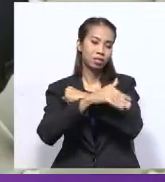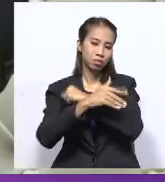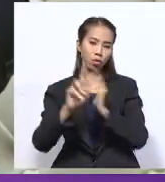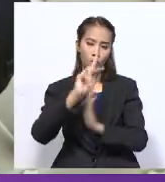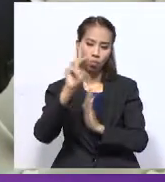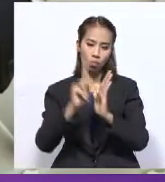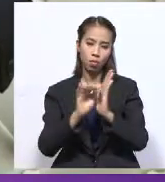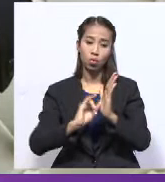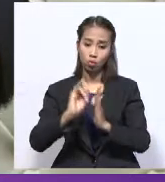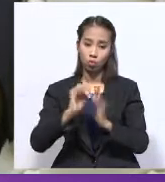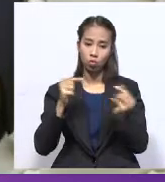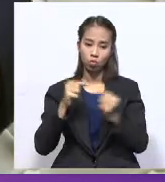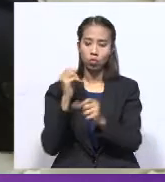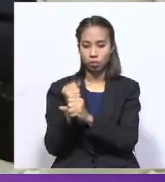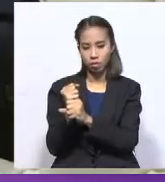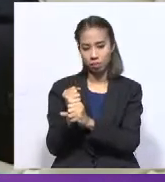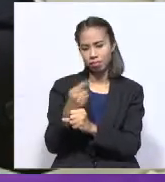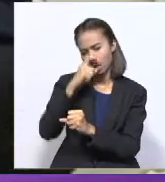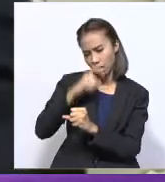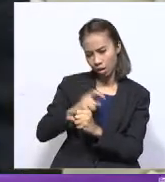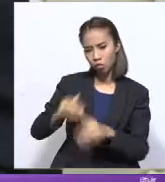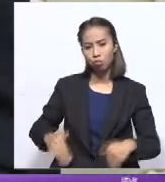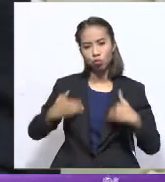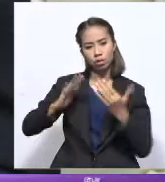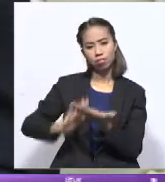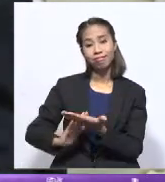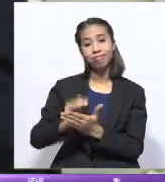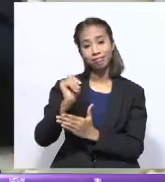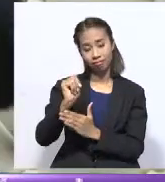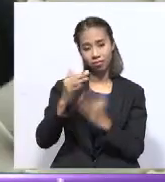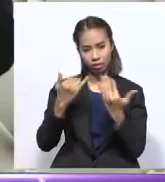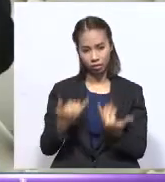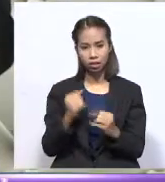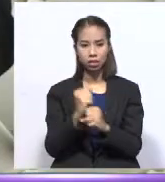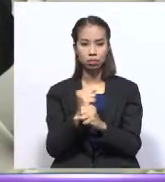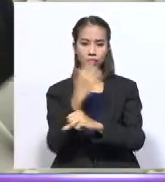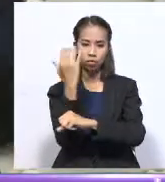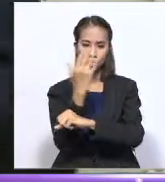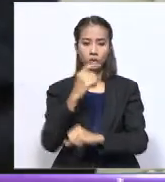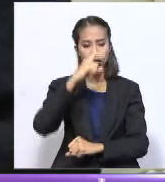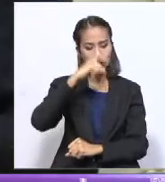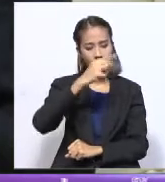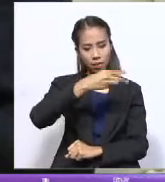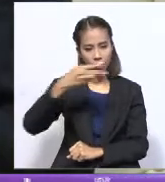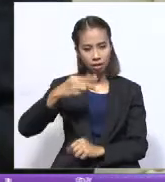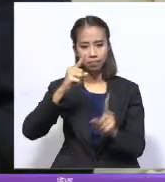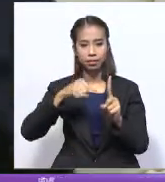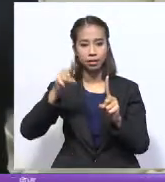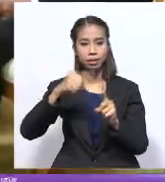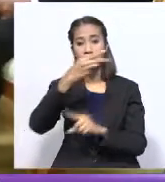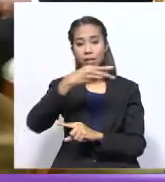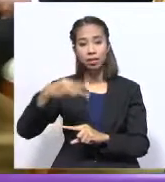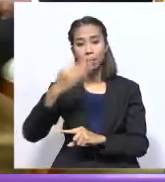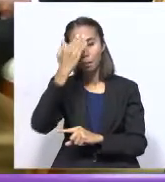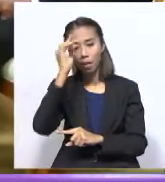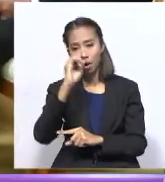ายที่ประสบความสำเร็จจากการทำงานในประเทศไทยซึ่งจะผลิตรายการเป็นภาษาไทยแล้วก็รายการภาษาอังกฤษด้วยนะคะเพื่อสร้างการ